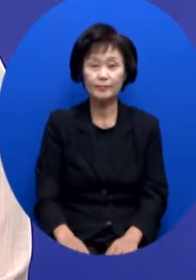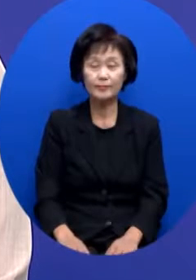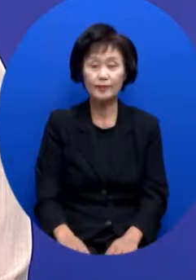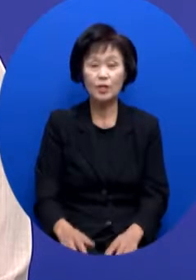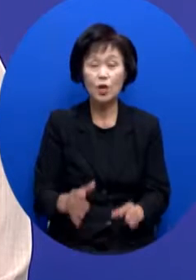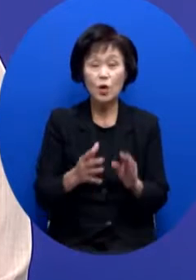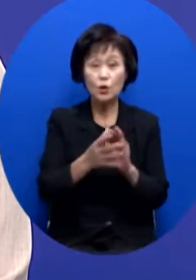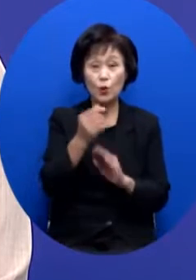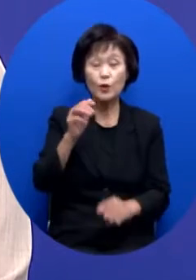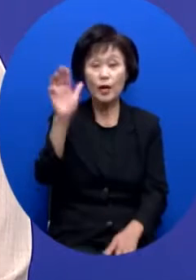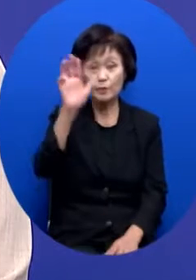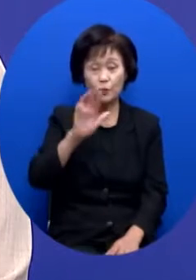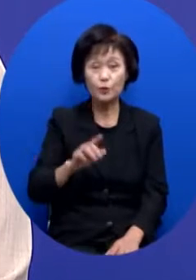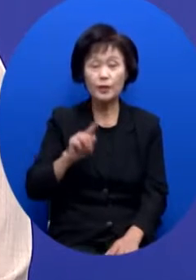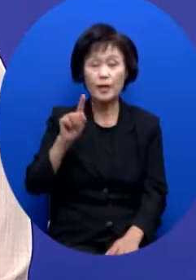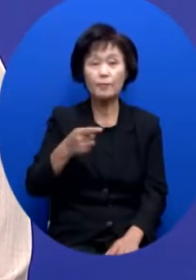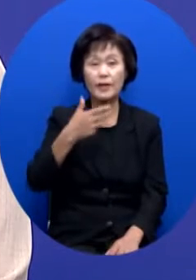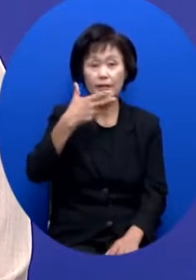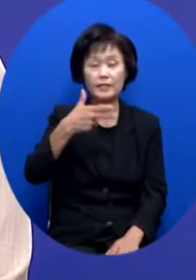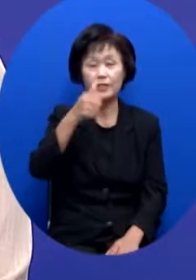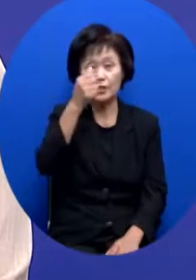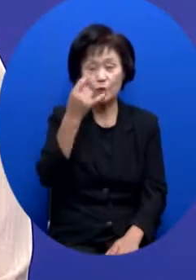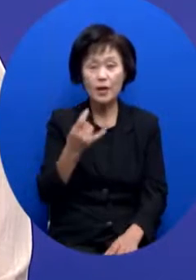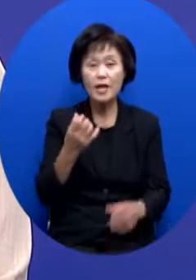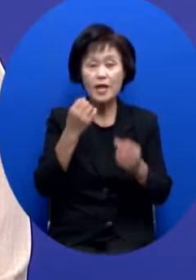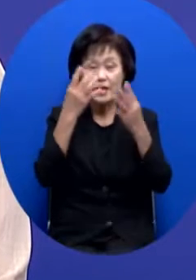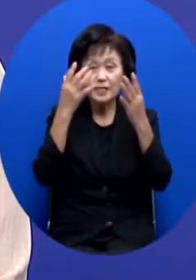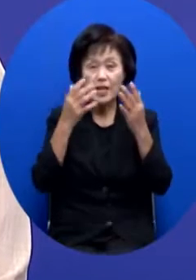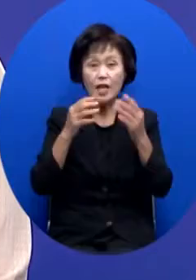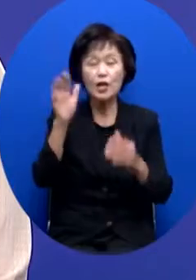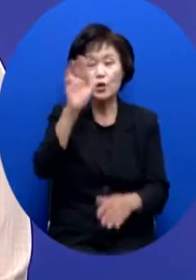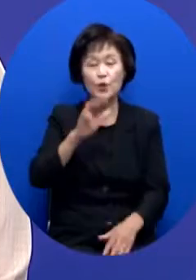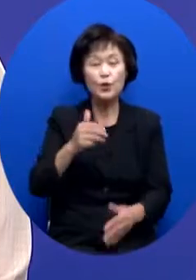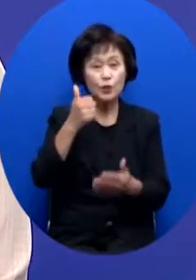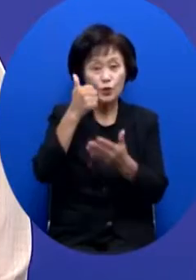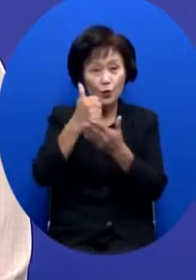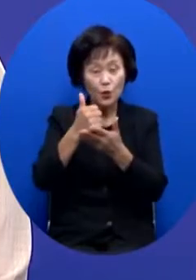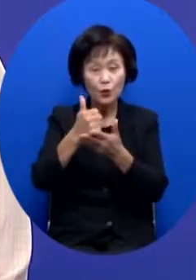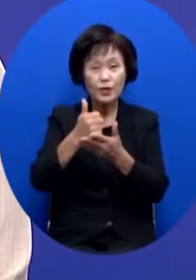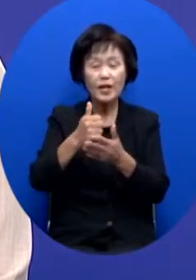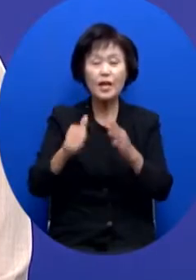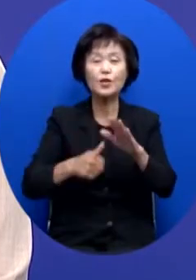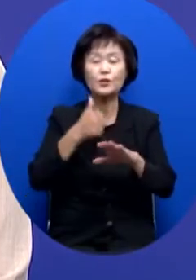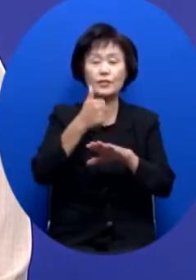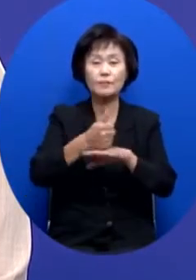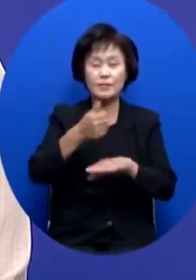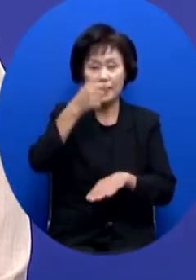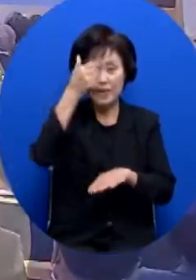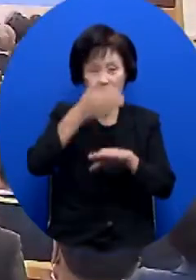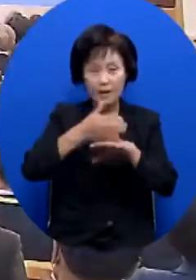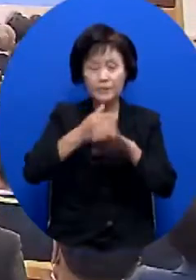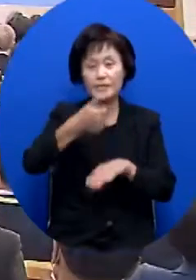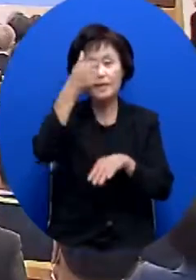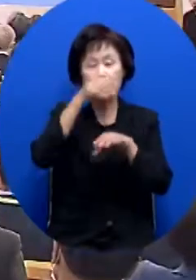대한예수교장로회 통합총회 107회 신임 총회장 이순창 목사의 취임 감사 예배가 열렸습니다.